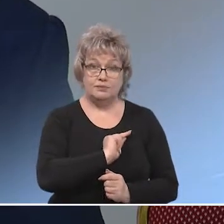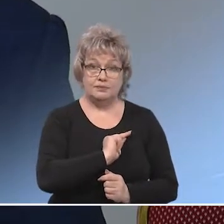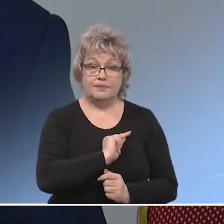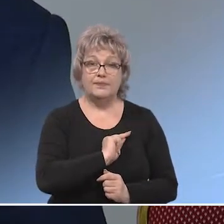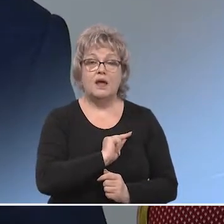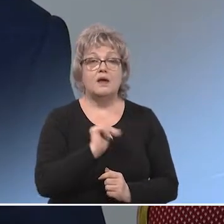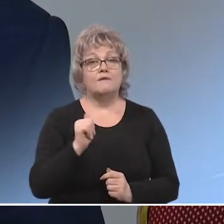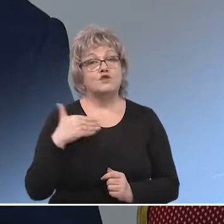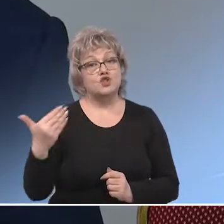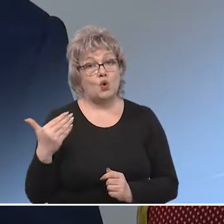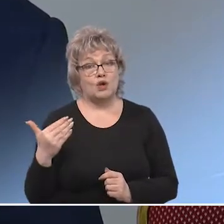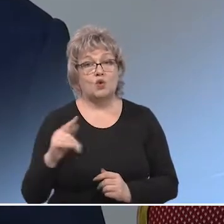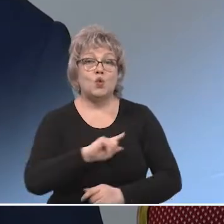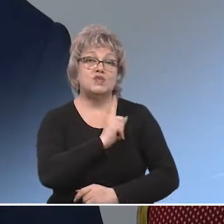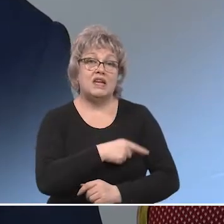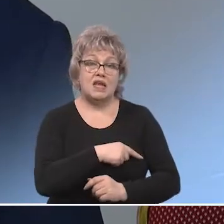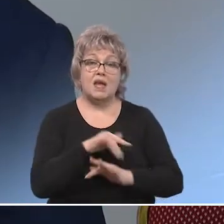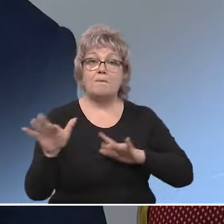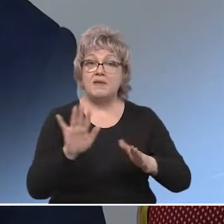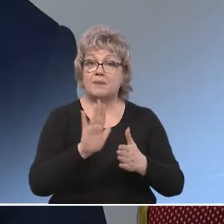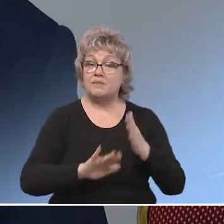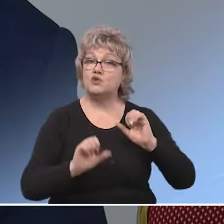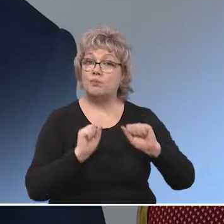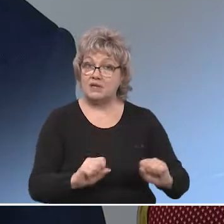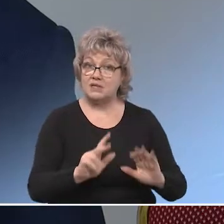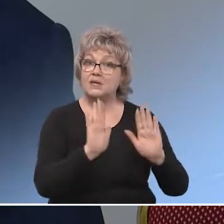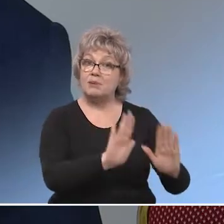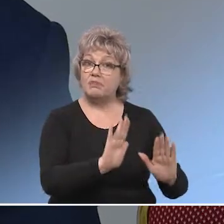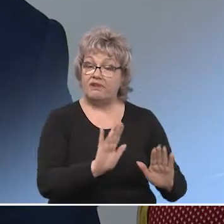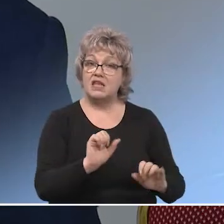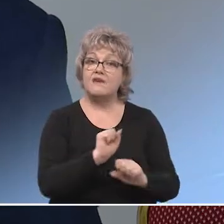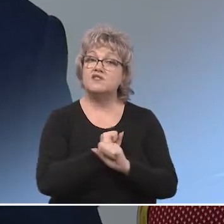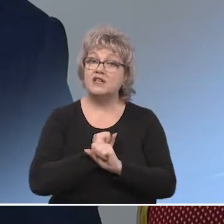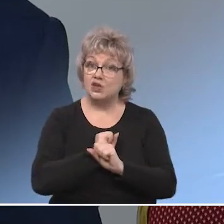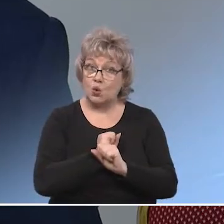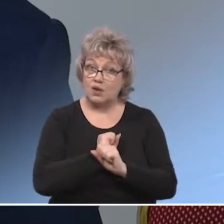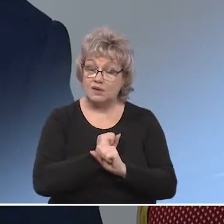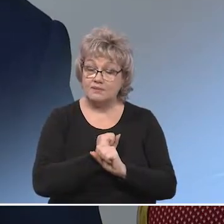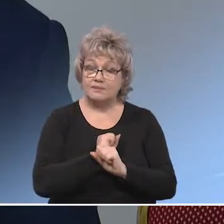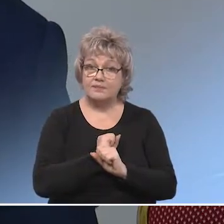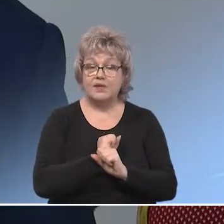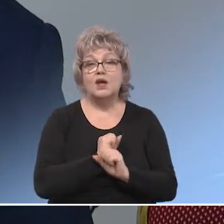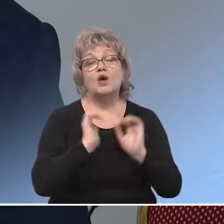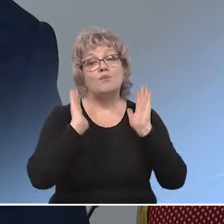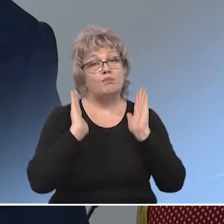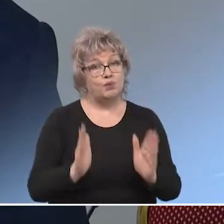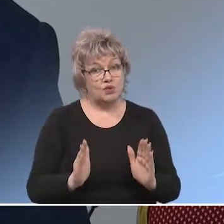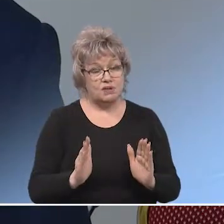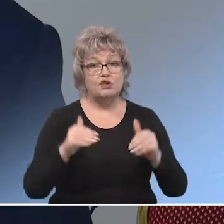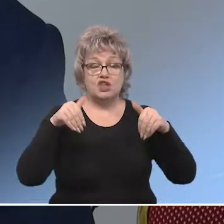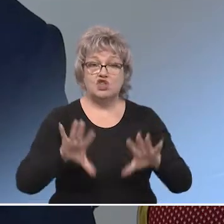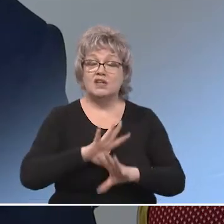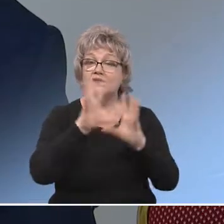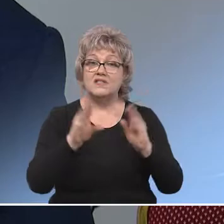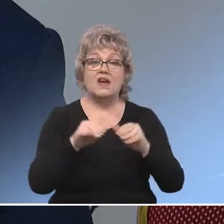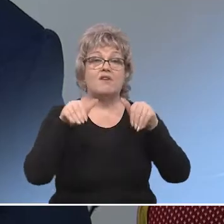и в сторону усиления мер безопасности по пребыванию в санатории. Ну и, конечно же, будем